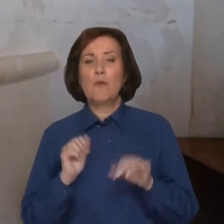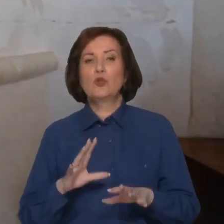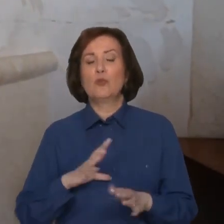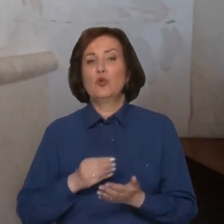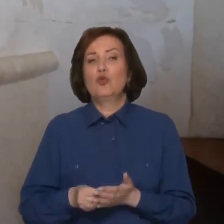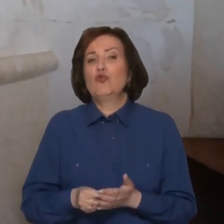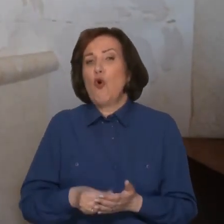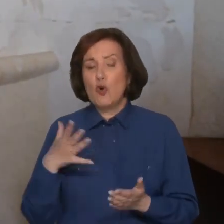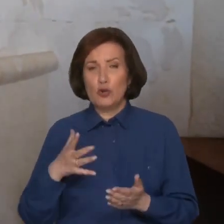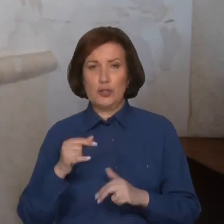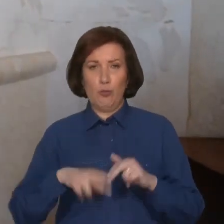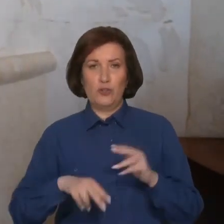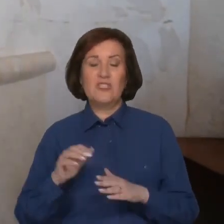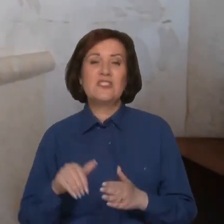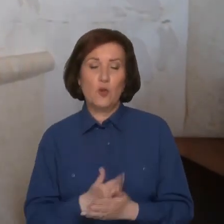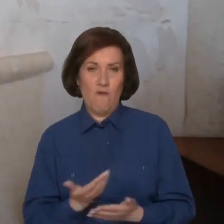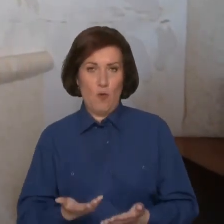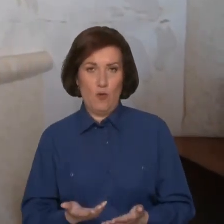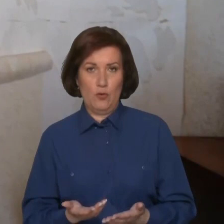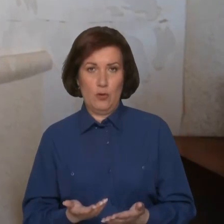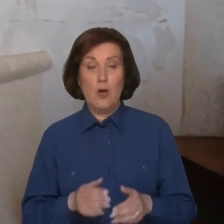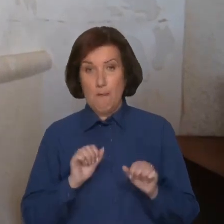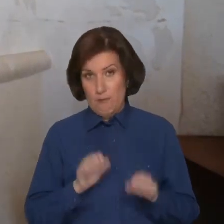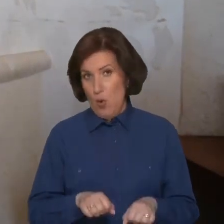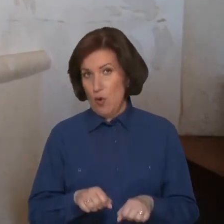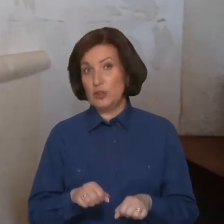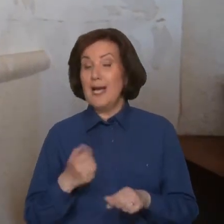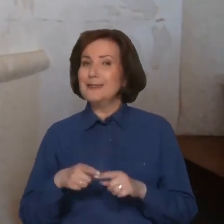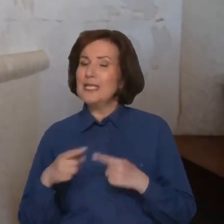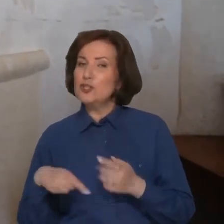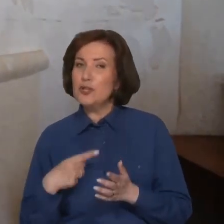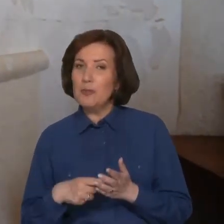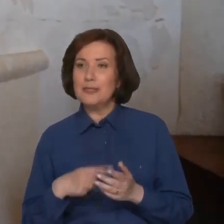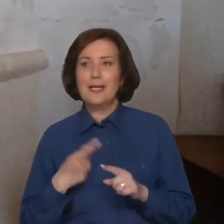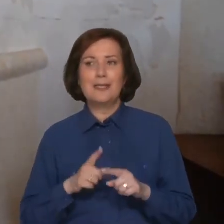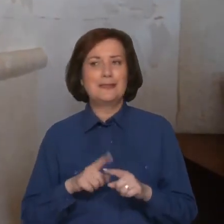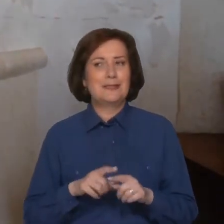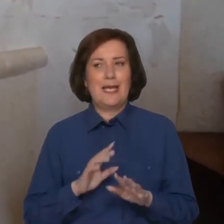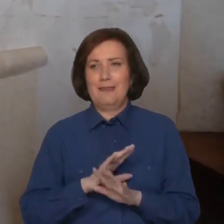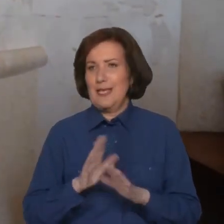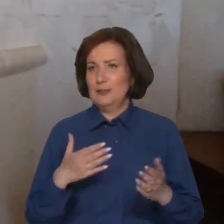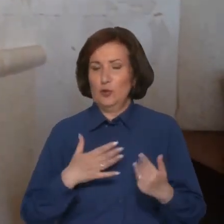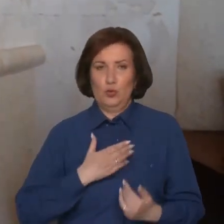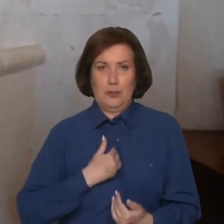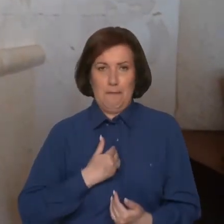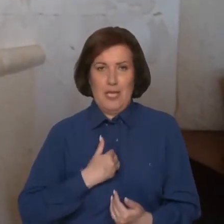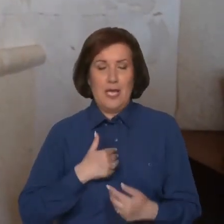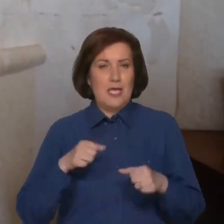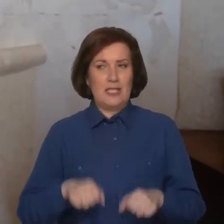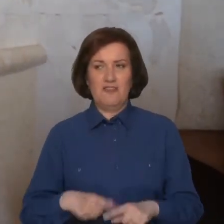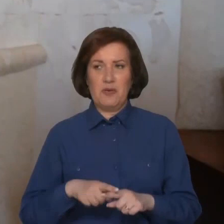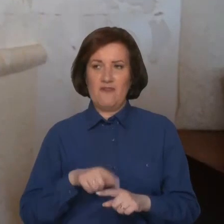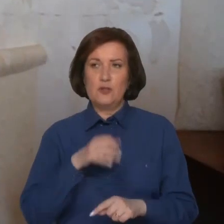бути дорожчий за будівництво нового. Може. Це інше питання, але це не стосується мене. Я не вправі